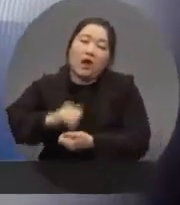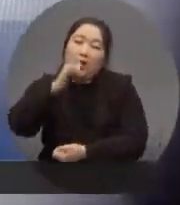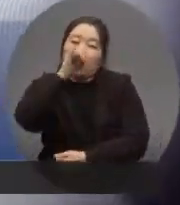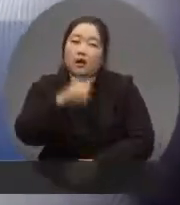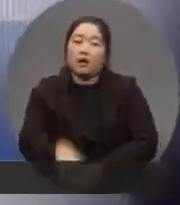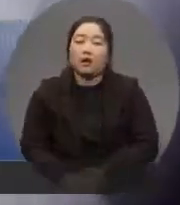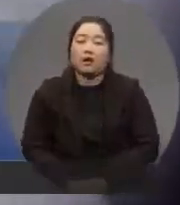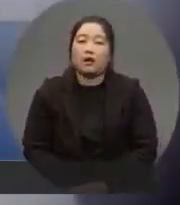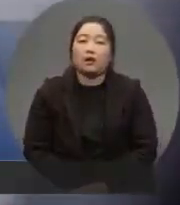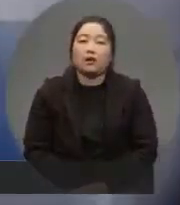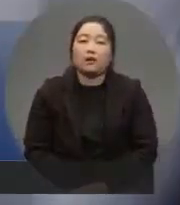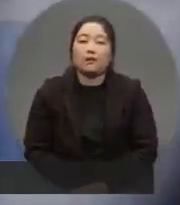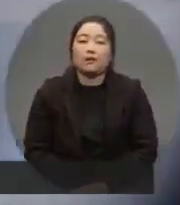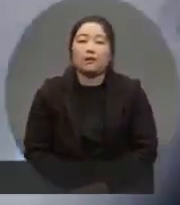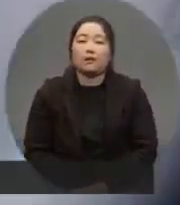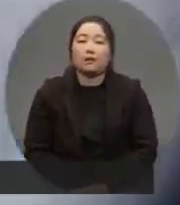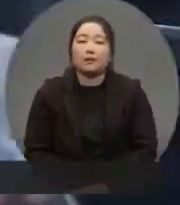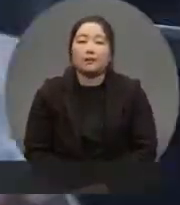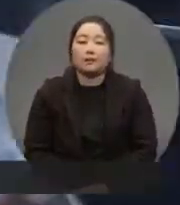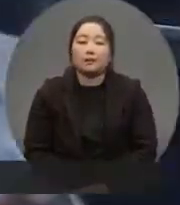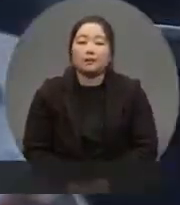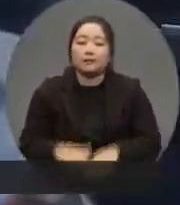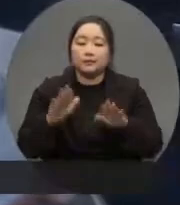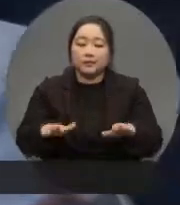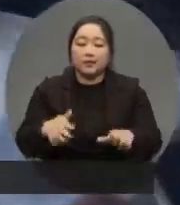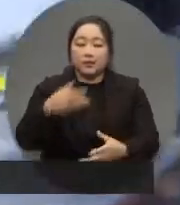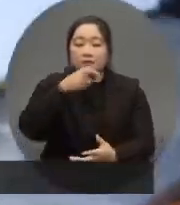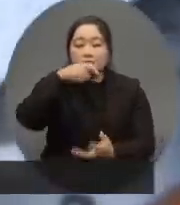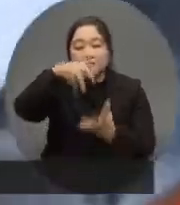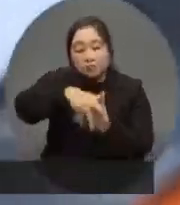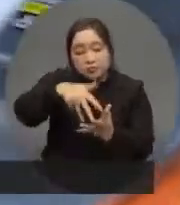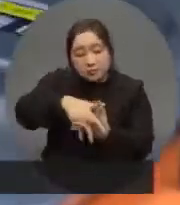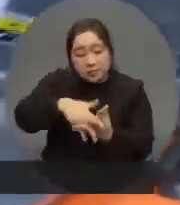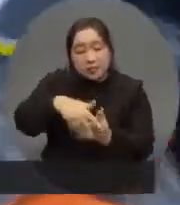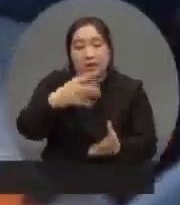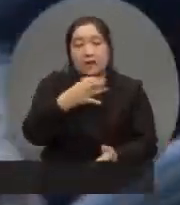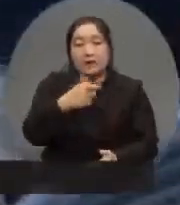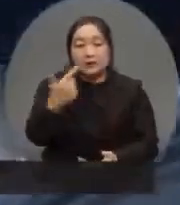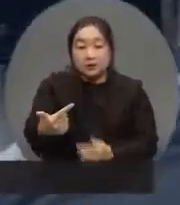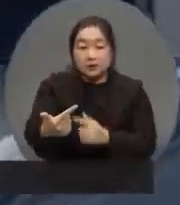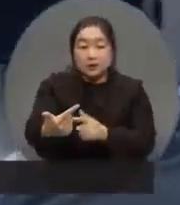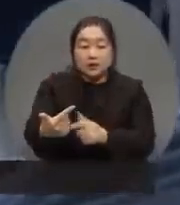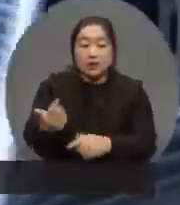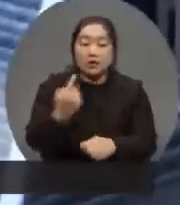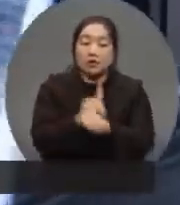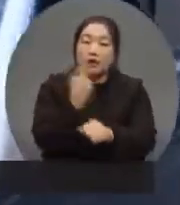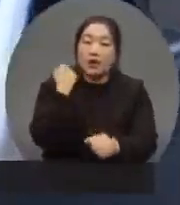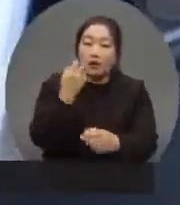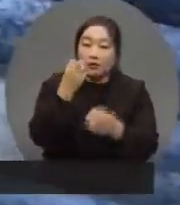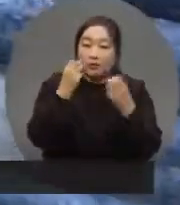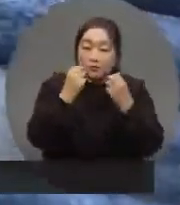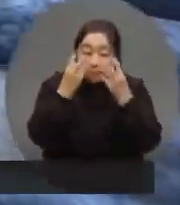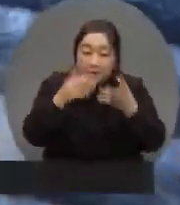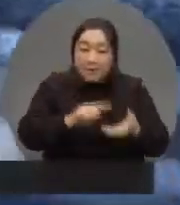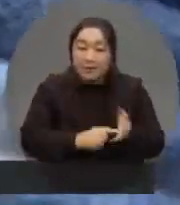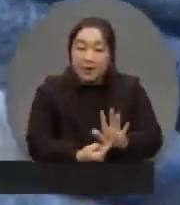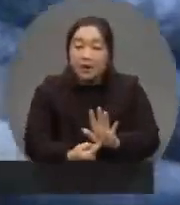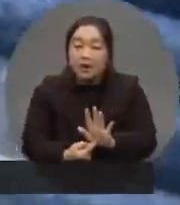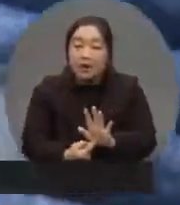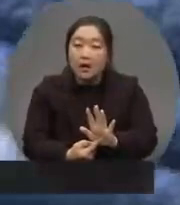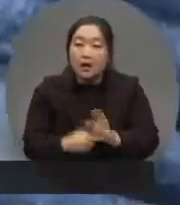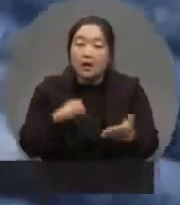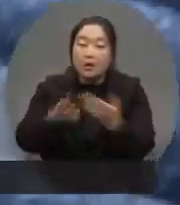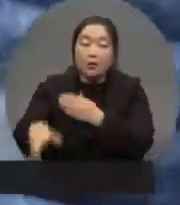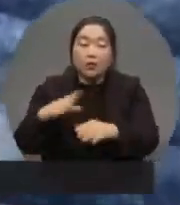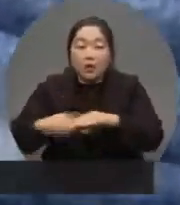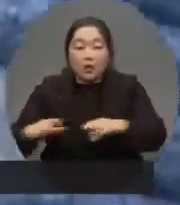제한이 있는 부분들이 있습니다 이번에 누수 현상이 발견된 아이오닉 6는 지난해 출시됐지만 1년이 넘도록 사후 조사를